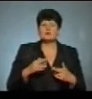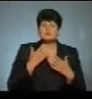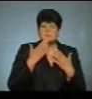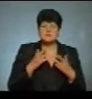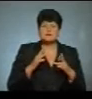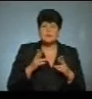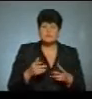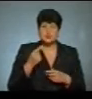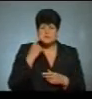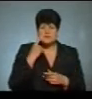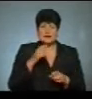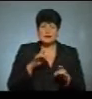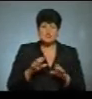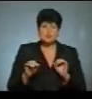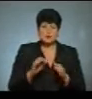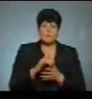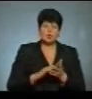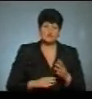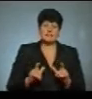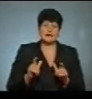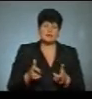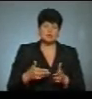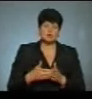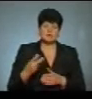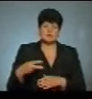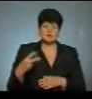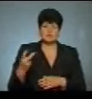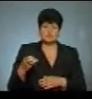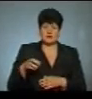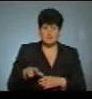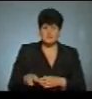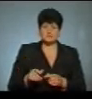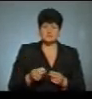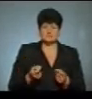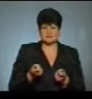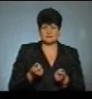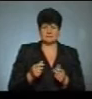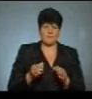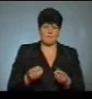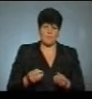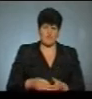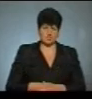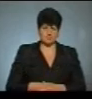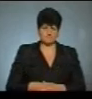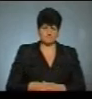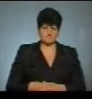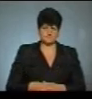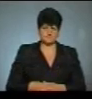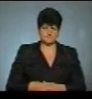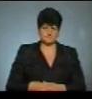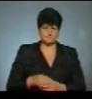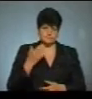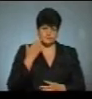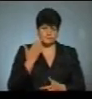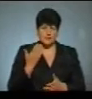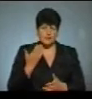оцінюєте рішення уряду продовжити карантин до 22 травня з деякими пом'якшеннями? Ну, скажімо,